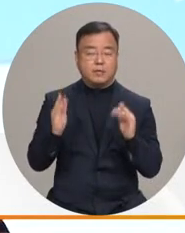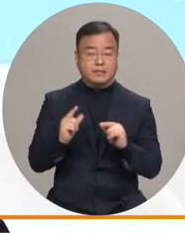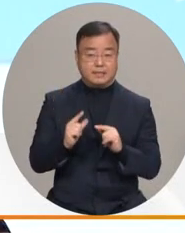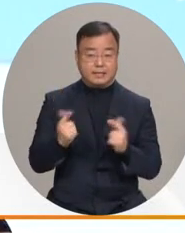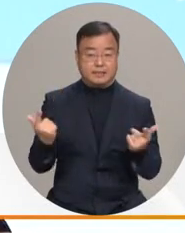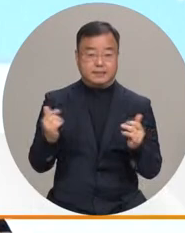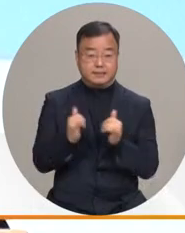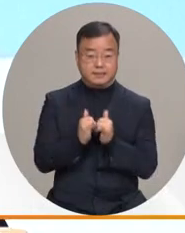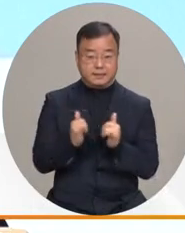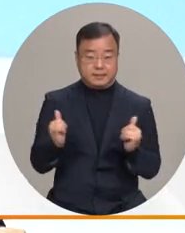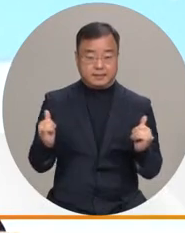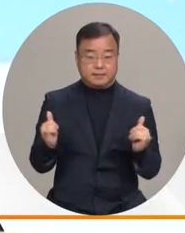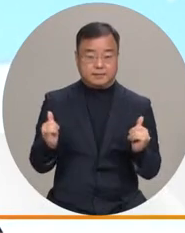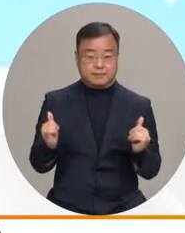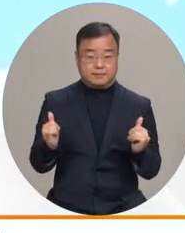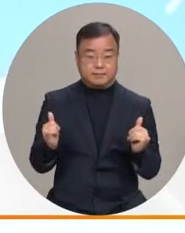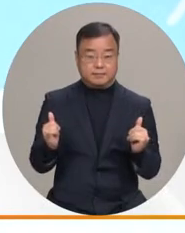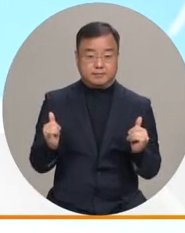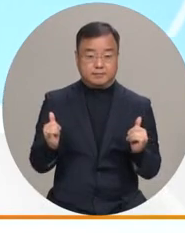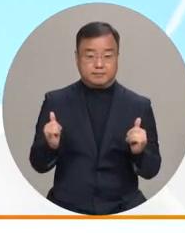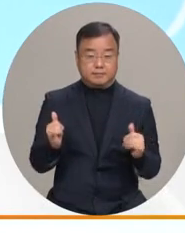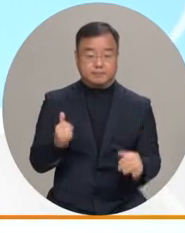공부하지 않는 사람은